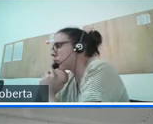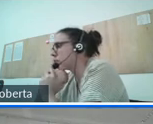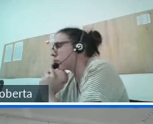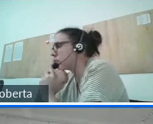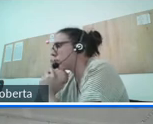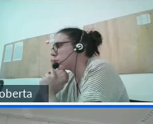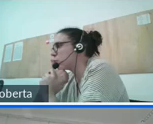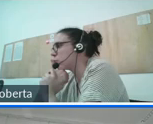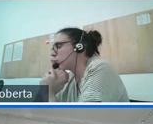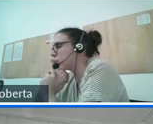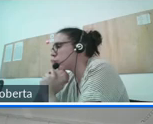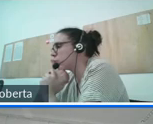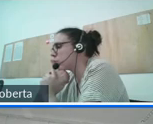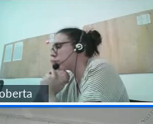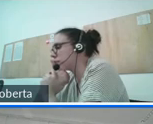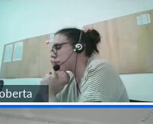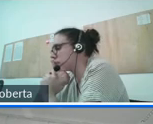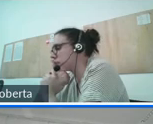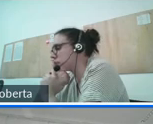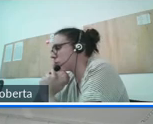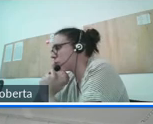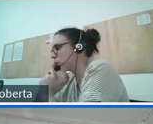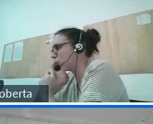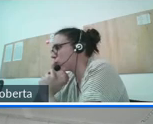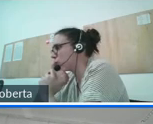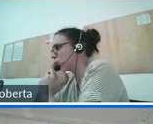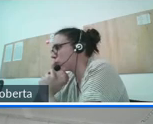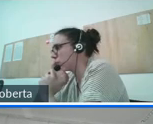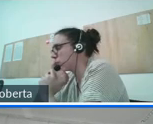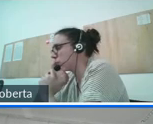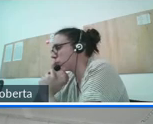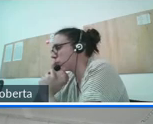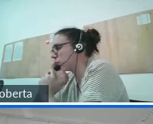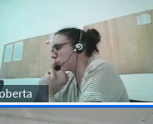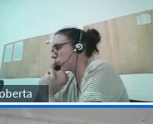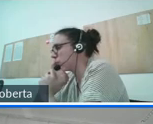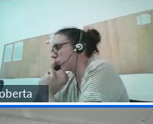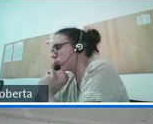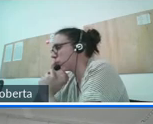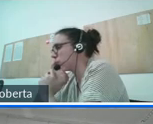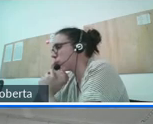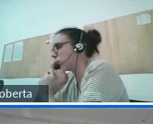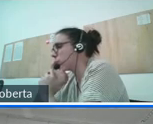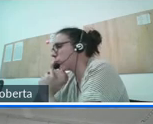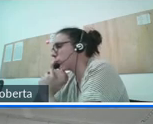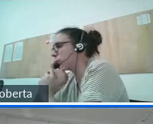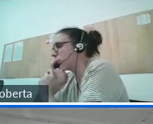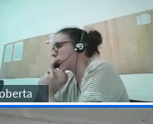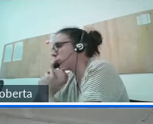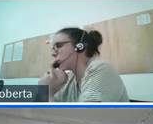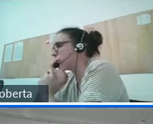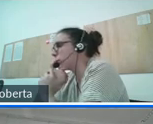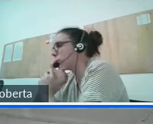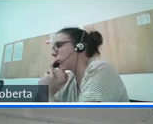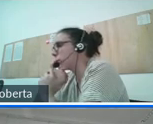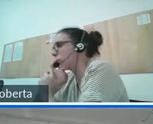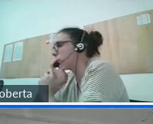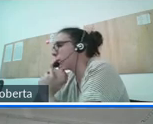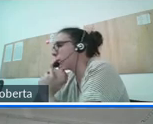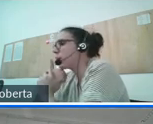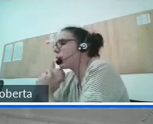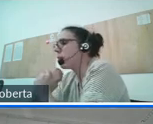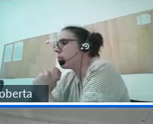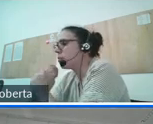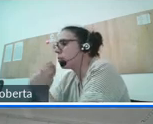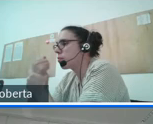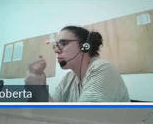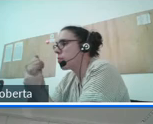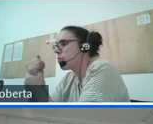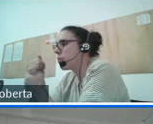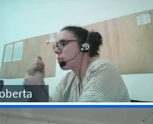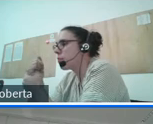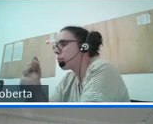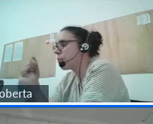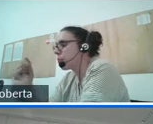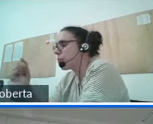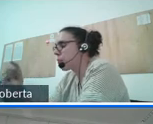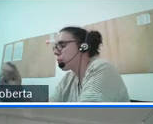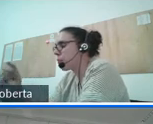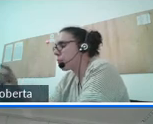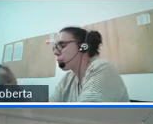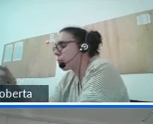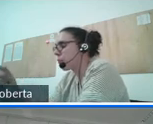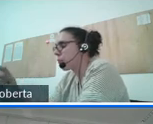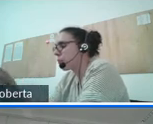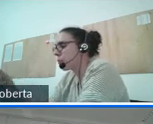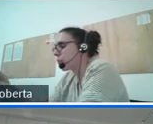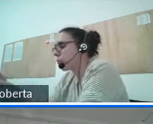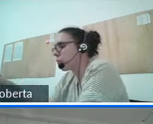di questa presentazione. La normativa italiana, in particolare il codice dell'amministrazione digitale,